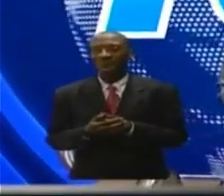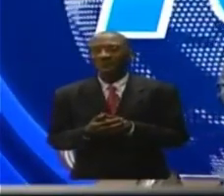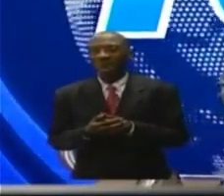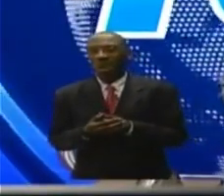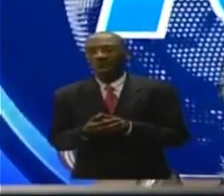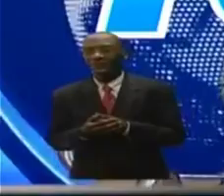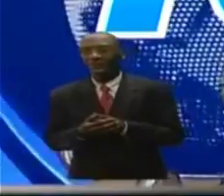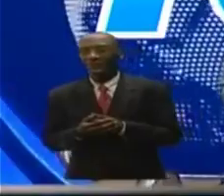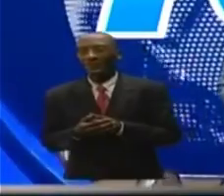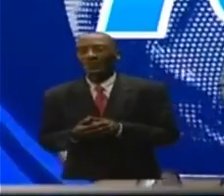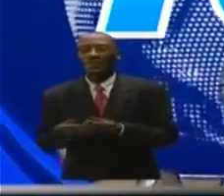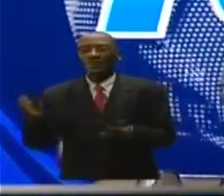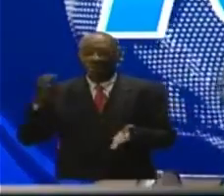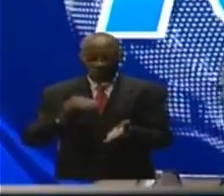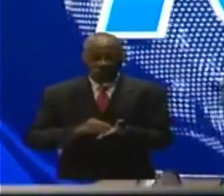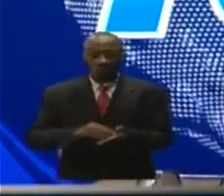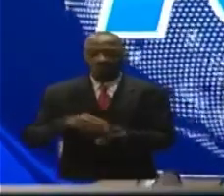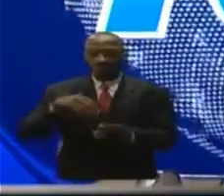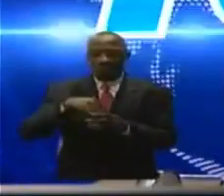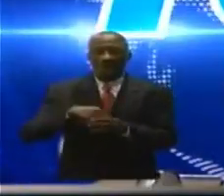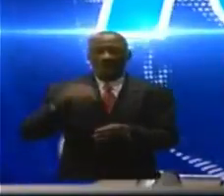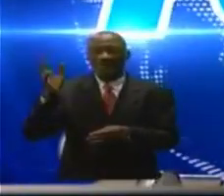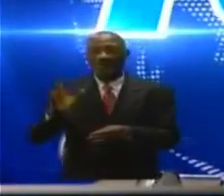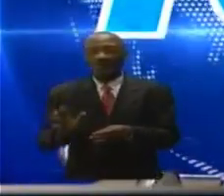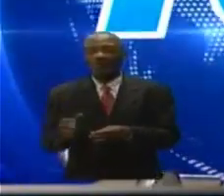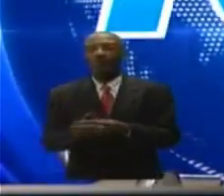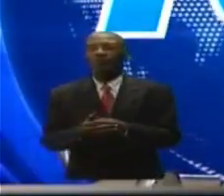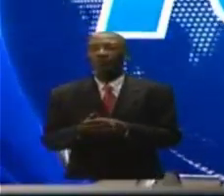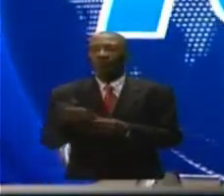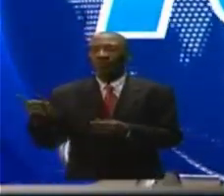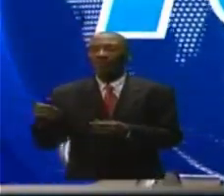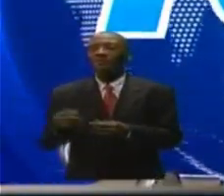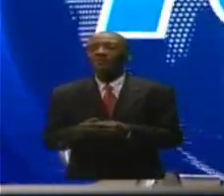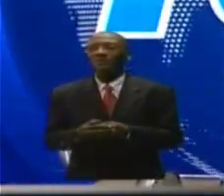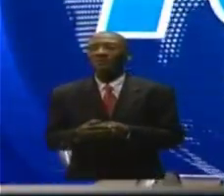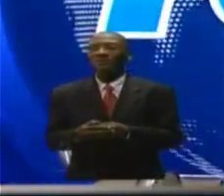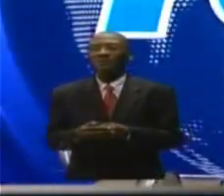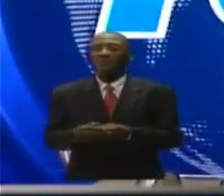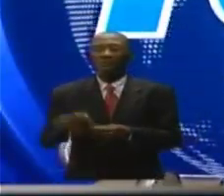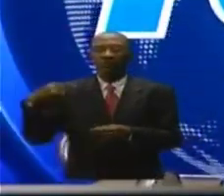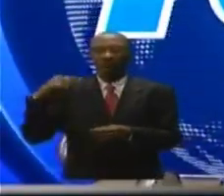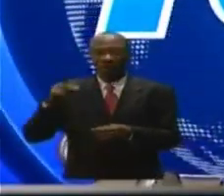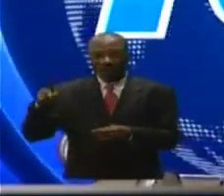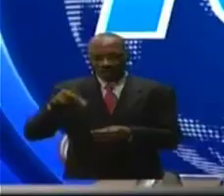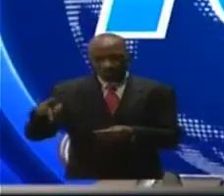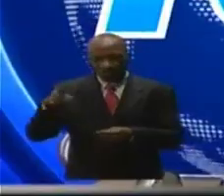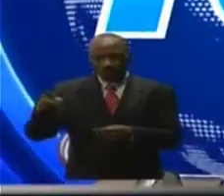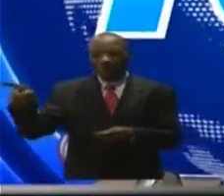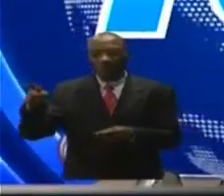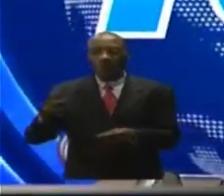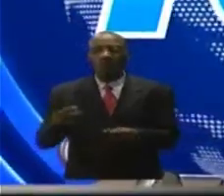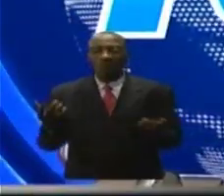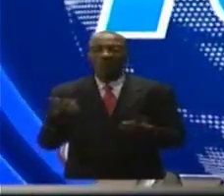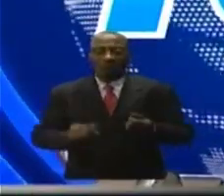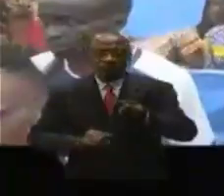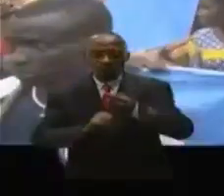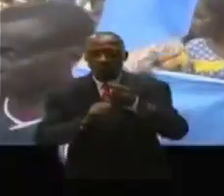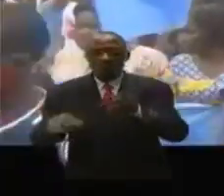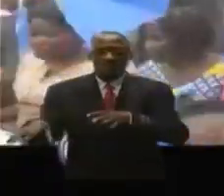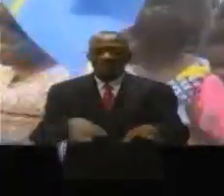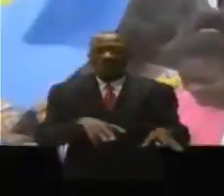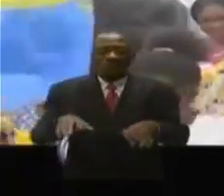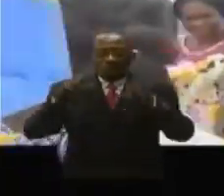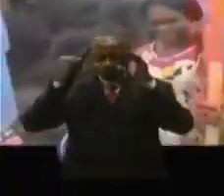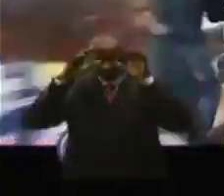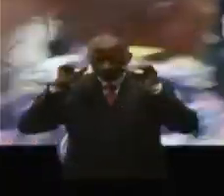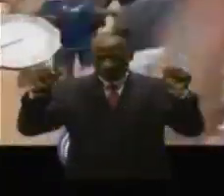les actions du garant de la nation. L'appel a été lancé par le vice-gouverneur de province lors de sa tournée à Tchéla.